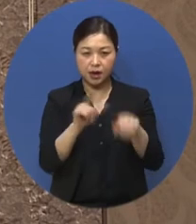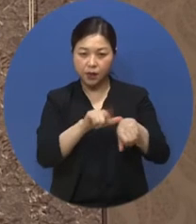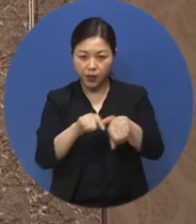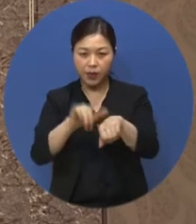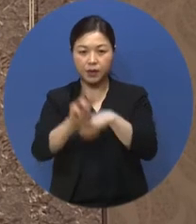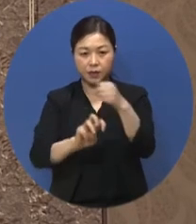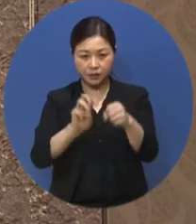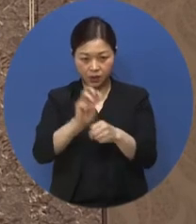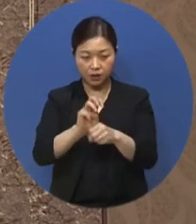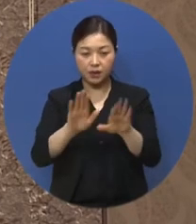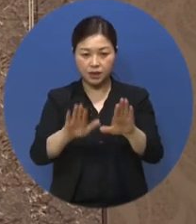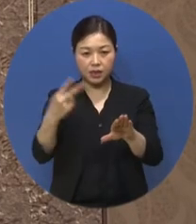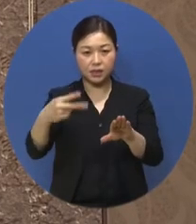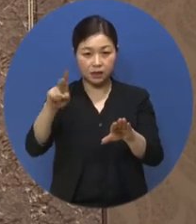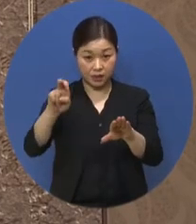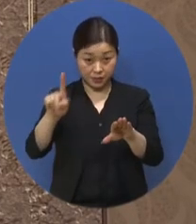됐죠.